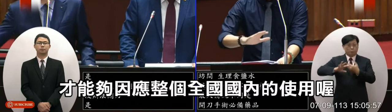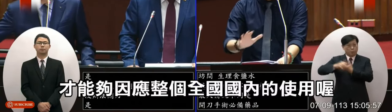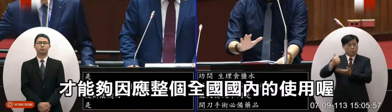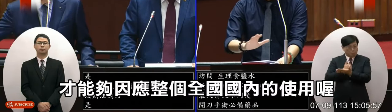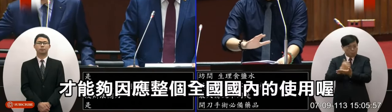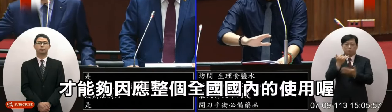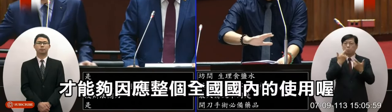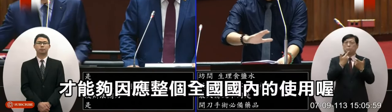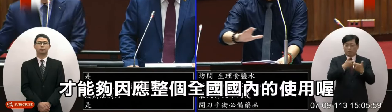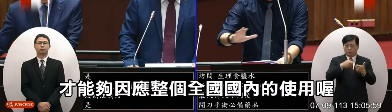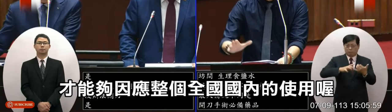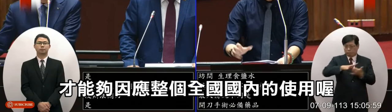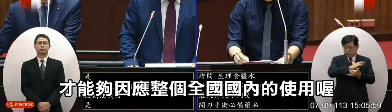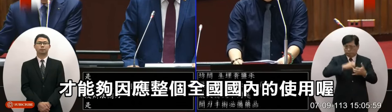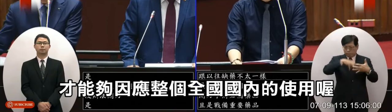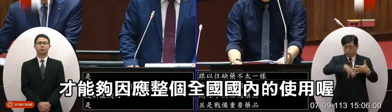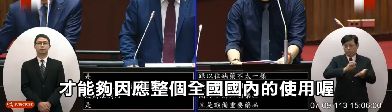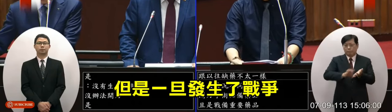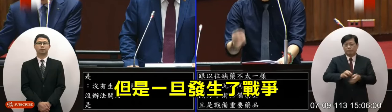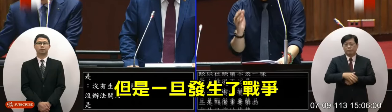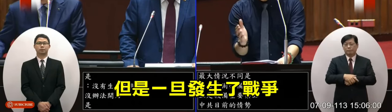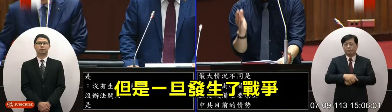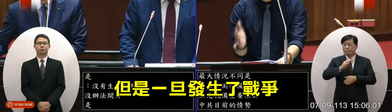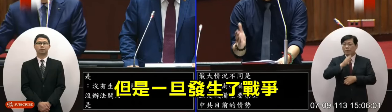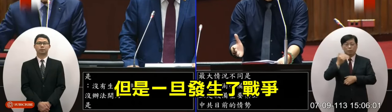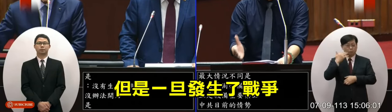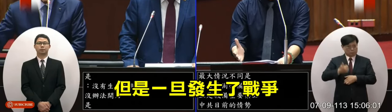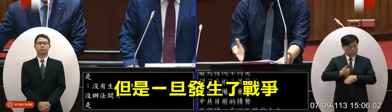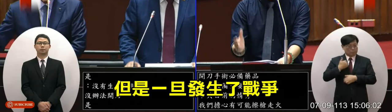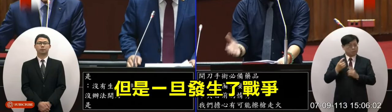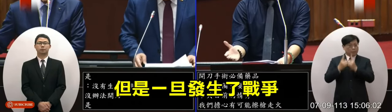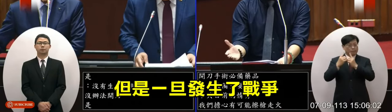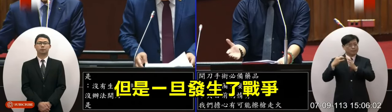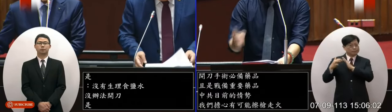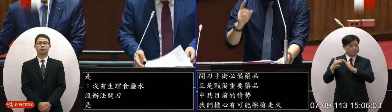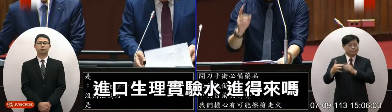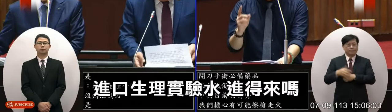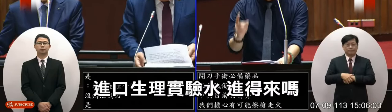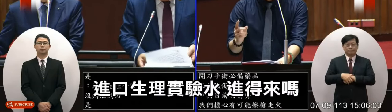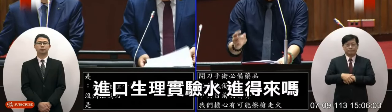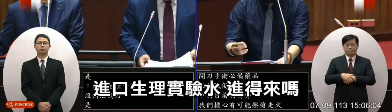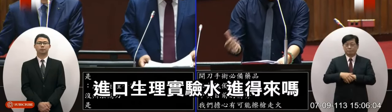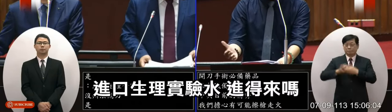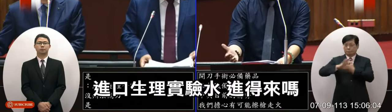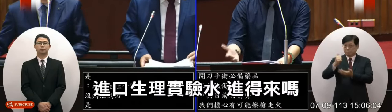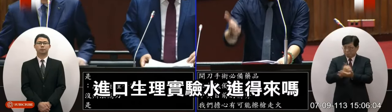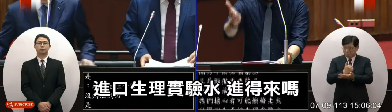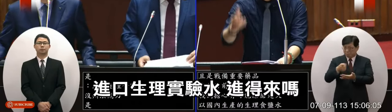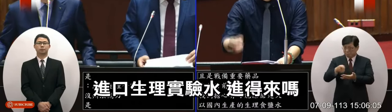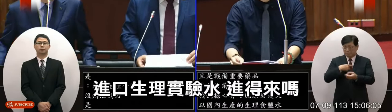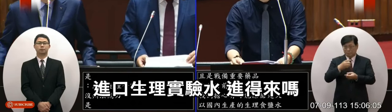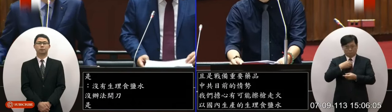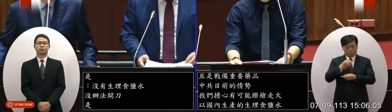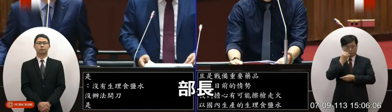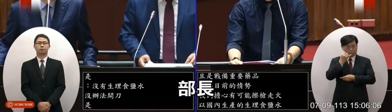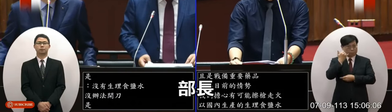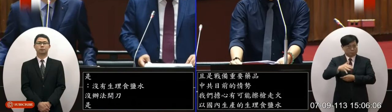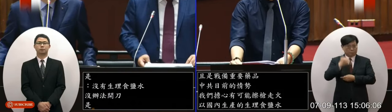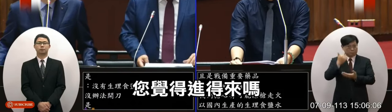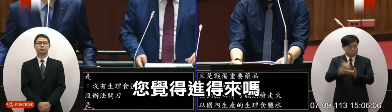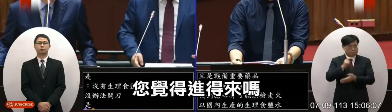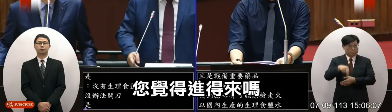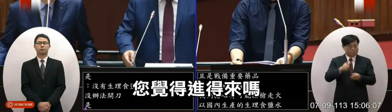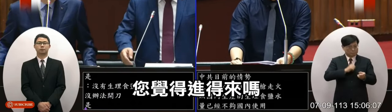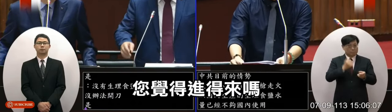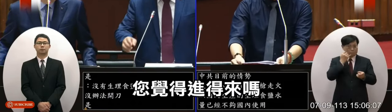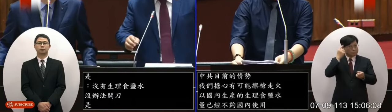量，才能够因应整个全国国内的一个使用哦。但是，一旦发生了战争，进口生理食盐水进得来吗？部长，